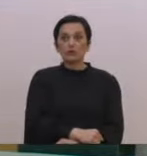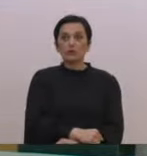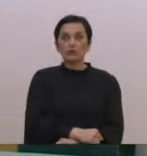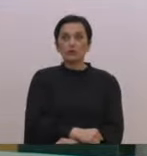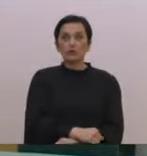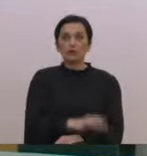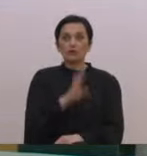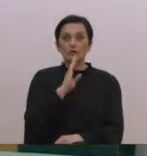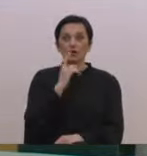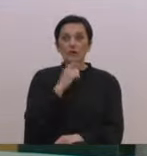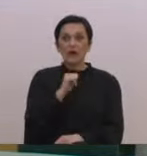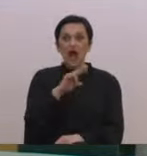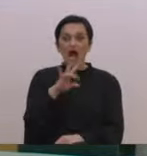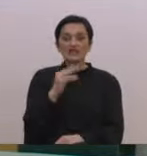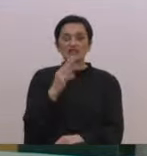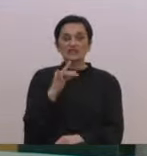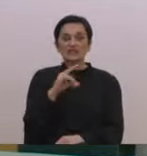ქალტონი არის ეფიძე.